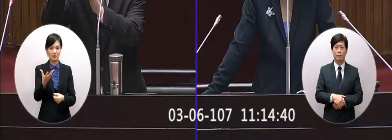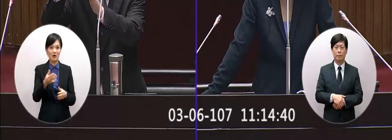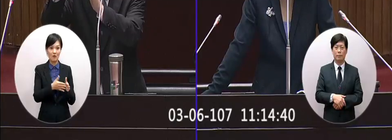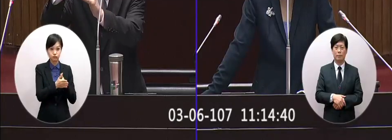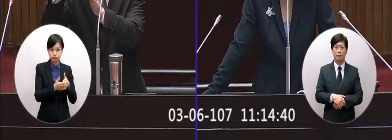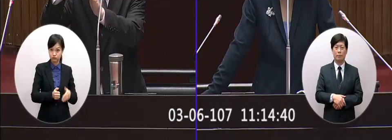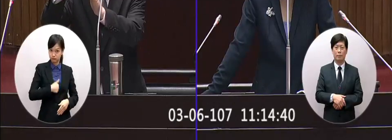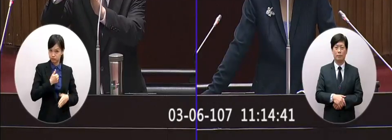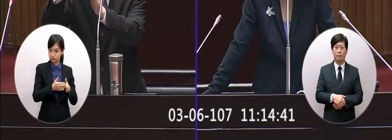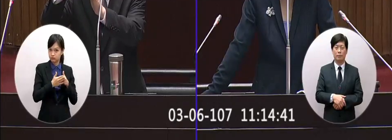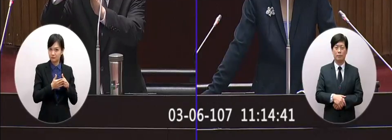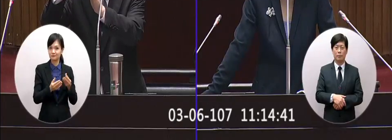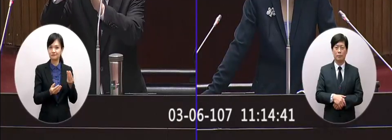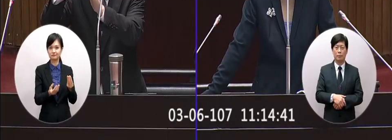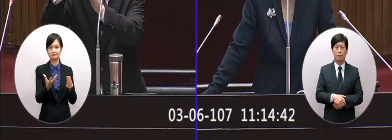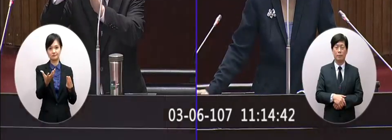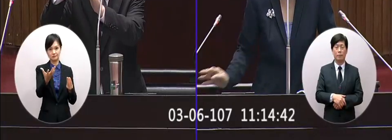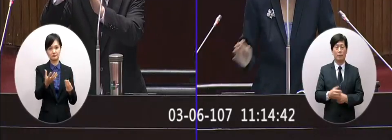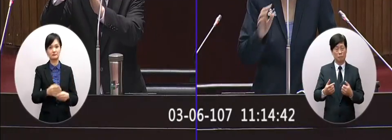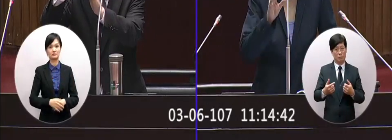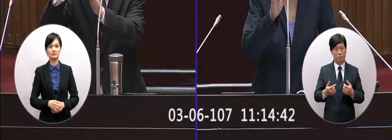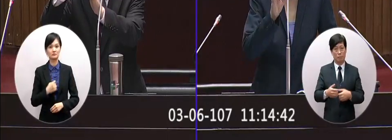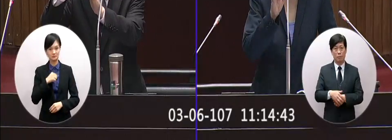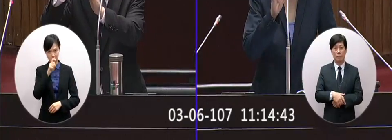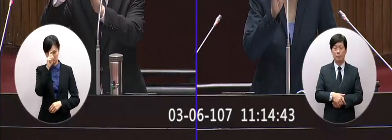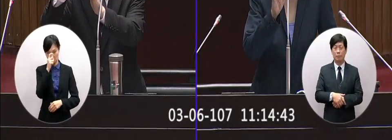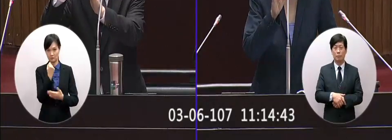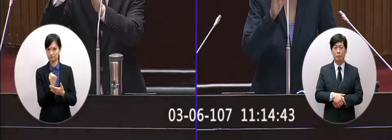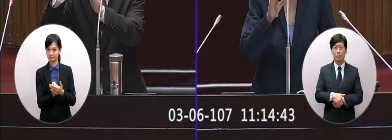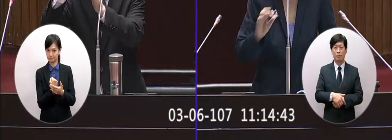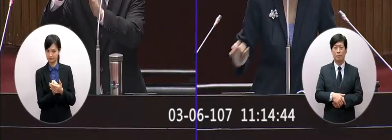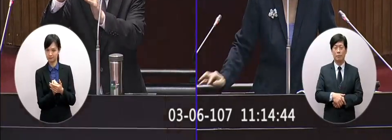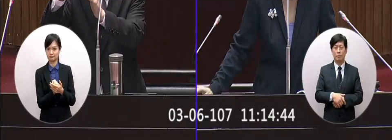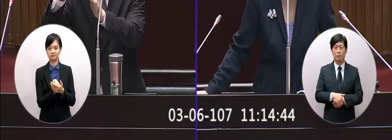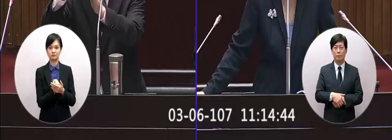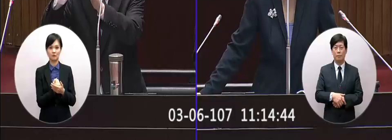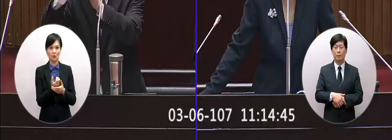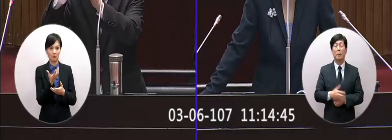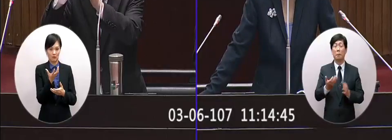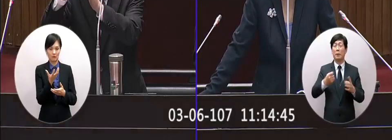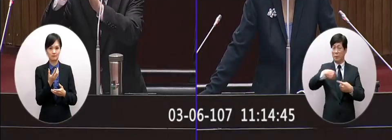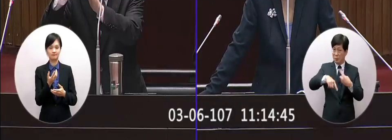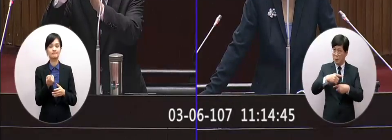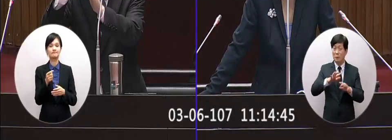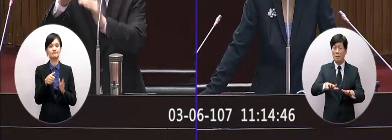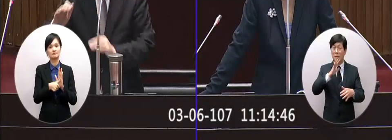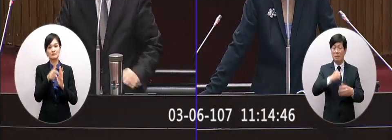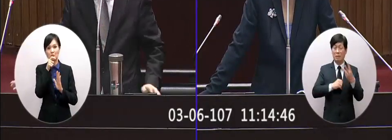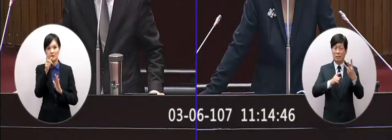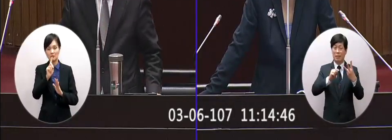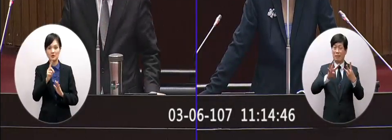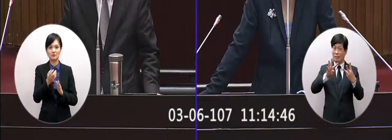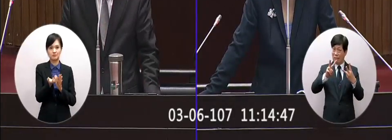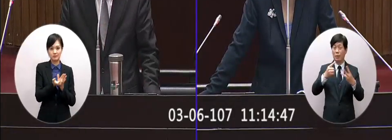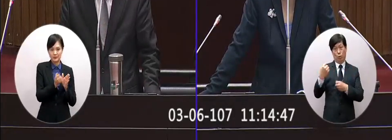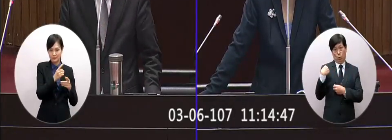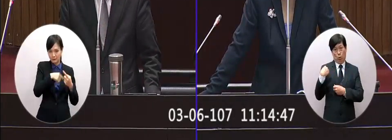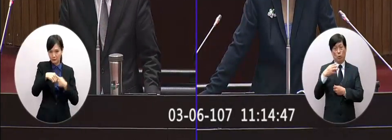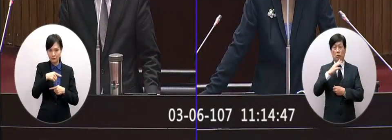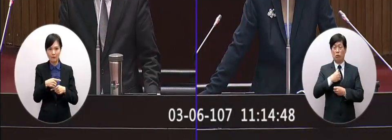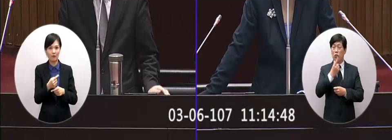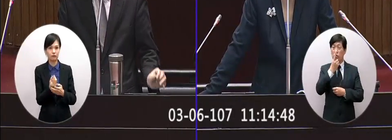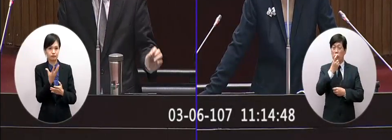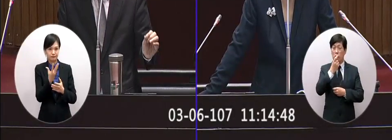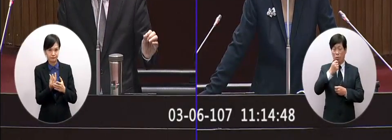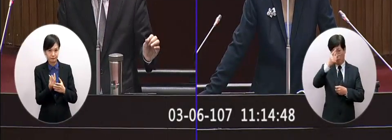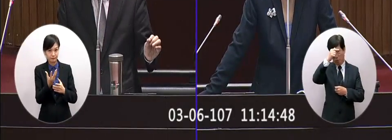够储备多一点， 啊， 这个就是专业的名词，就是备转容量嘛。 备转容量，现在只有3.42嘛，所以昨天已经亮了橘黄